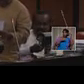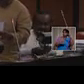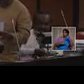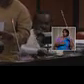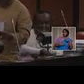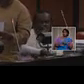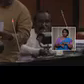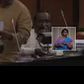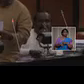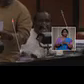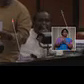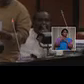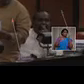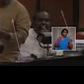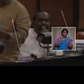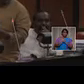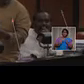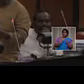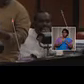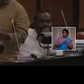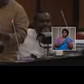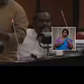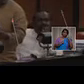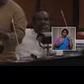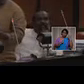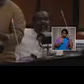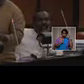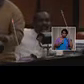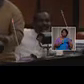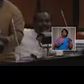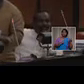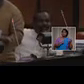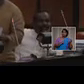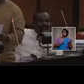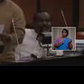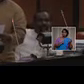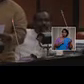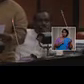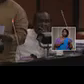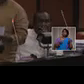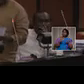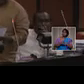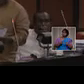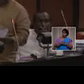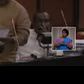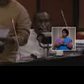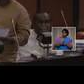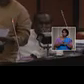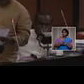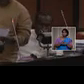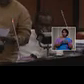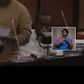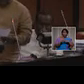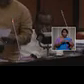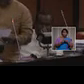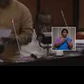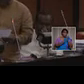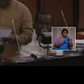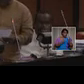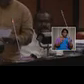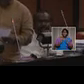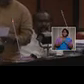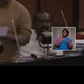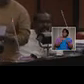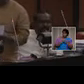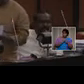அனுராதபுர பிரதேசங்களிலே நேர அட்டவணைக்கு ஏற்ப நடைபெறுவதும் அவர்களுடைய அறுவடை காலத்திற்கு ஏற்ப நெல் சந்தைப்படுத்தல்